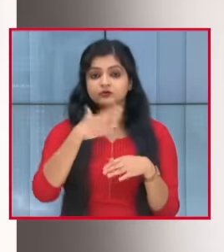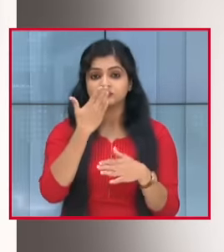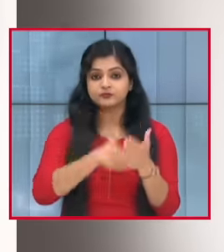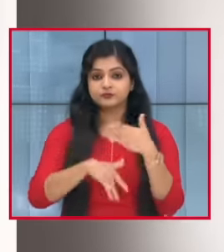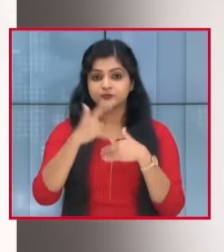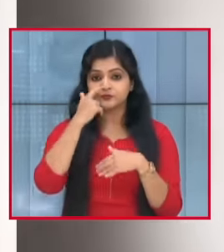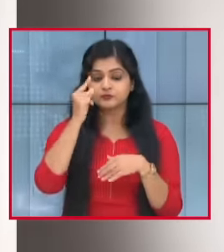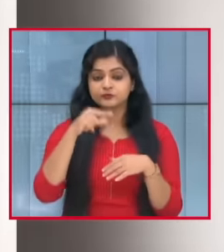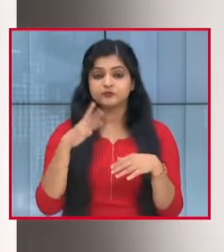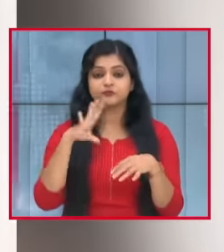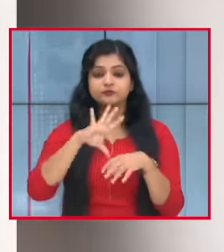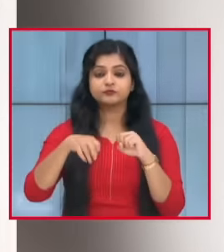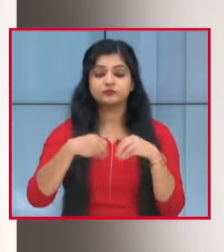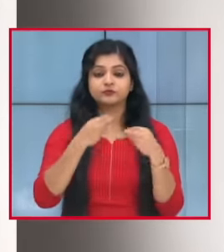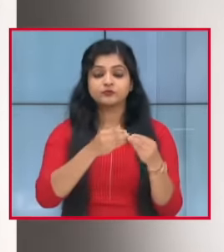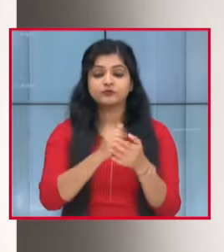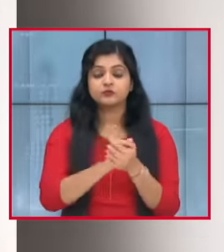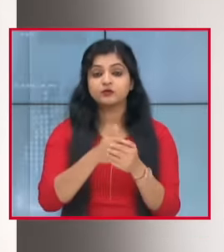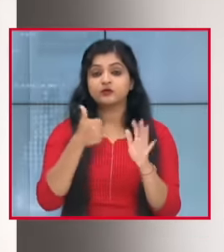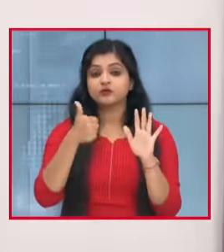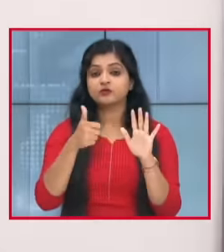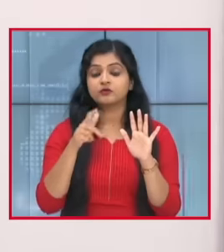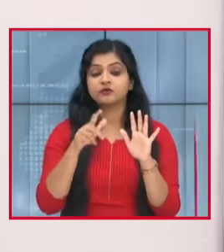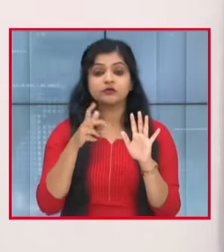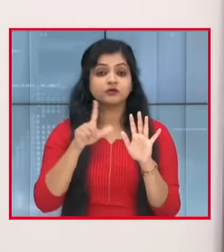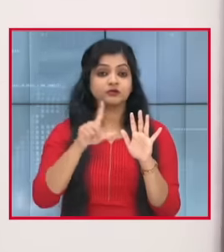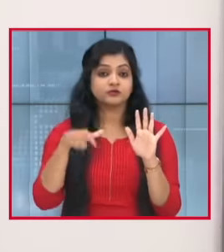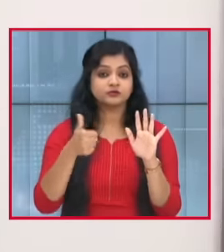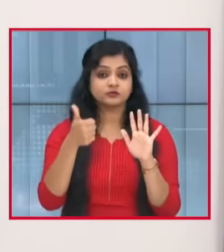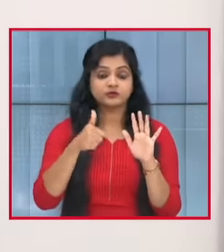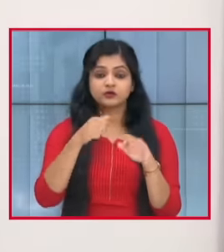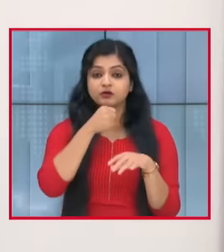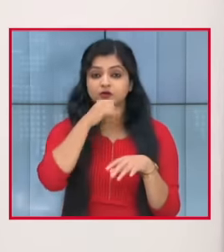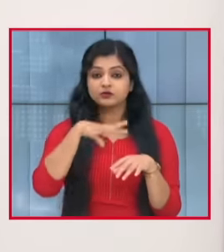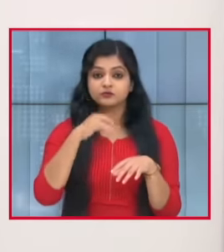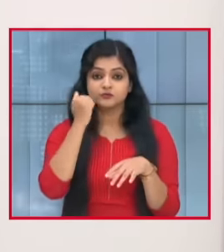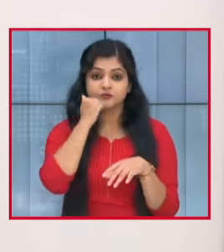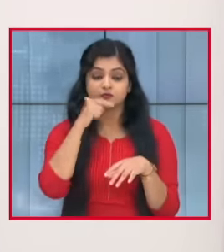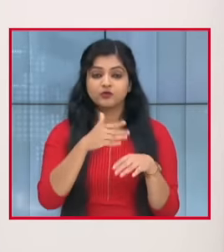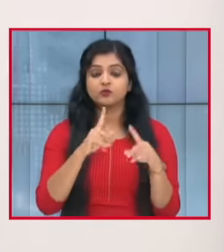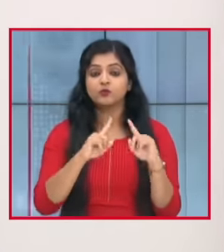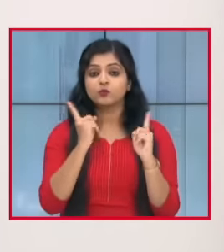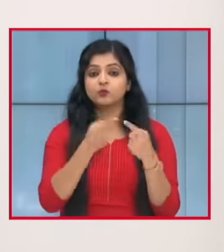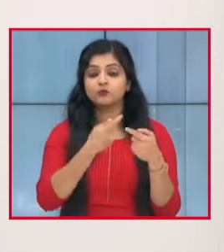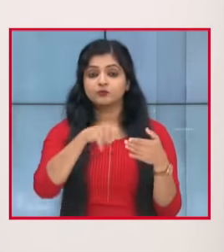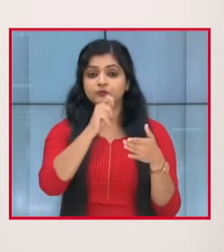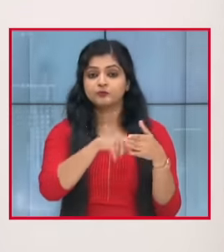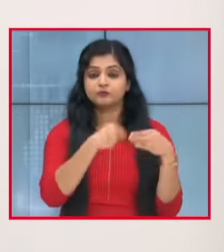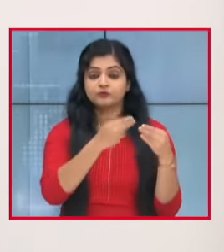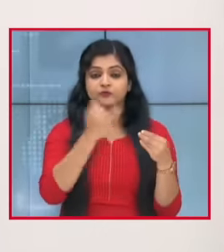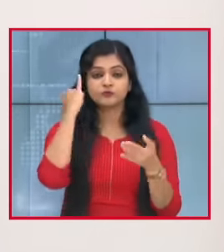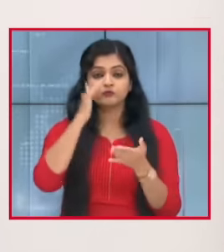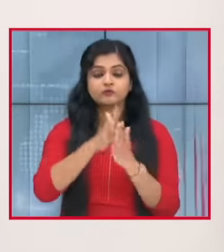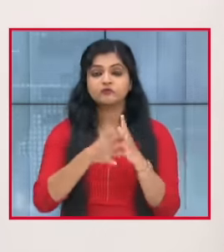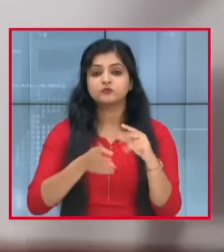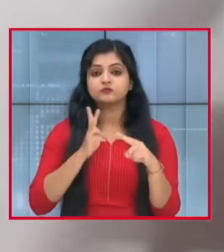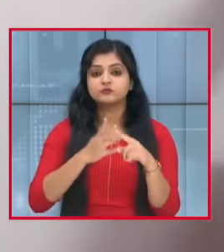കടന്നുപിടിക്കുകയായിരുന്നു. 76 വയസ്സുള്ള മാതാവ് ഇത് തടയാൻ ശ്രമിച്ചു. ഇതോടെ വീടിന്റെ ഒരു മുറിയിൽ അമ്മയെ പൂട്ടിയിട്ട് പീഡനം തുടർന്നുവെന്നാണ്